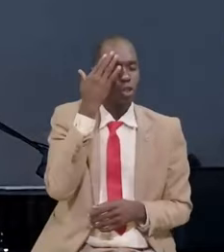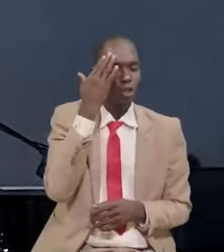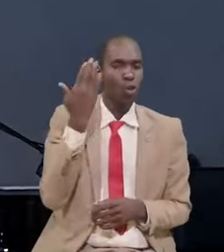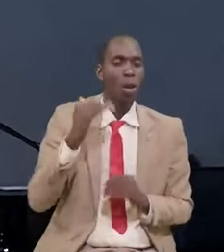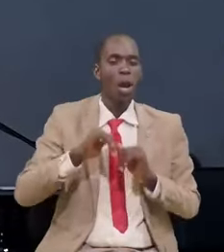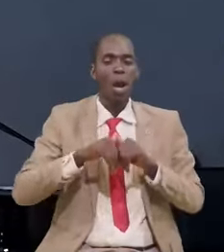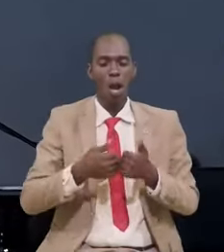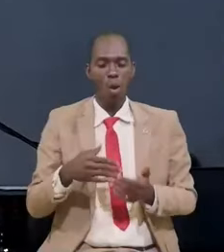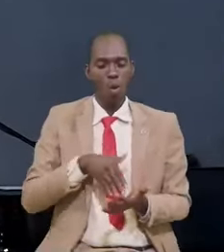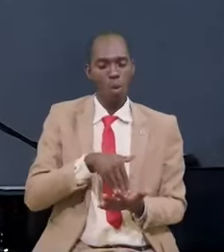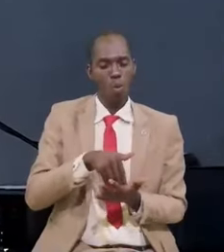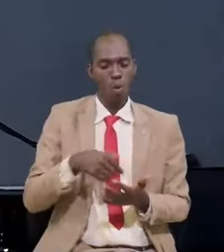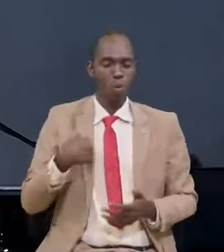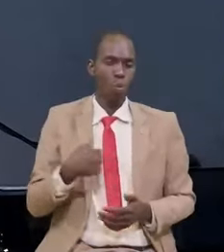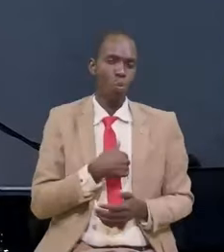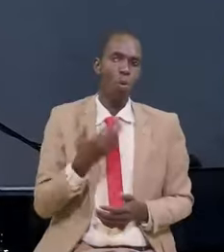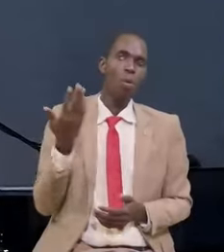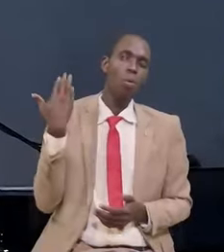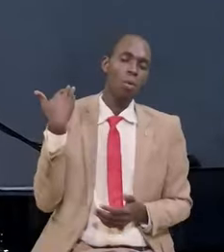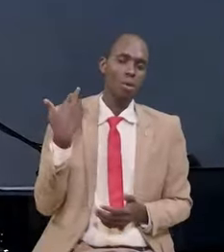Parce que Satan sait combien de fois on était faible.